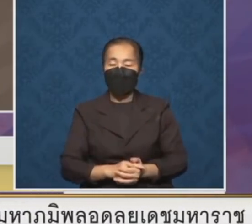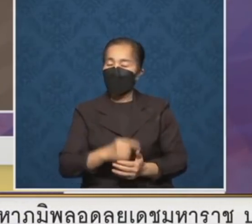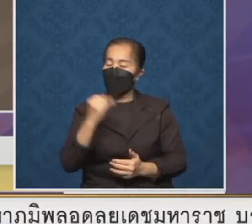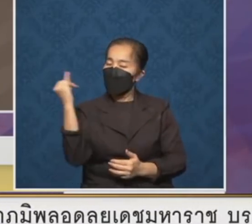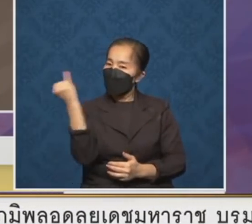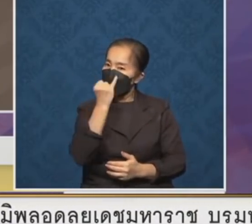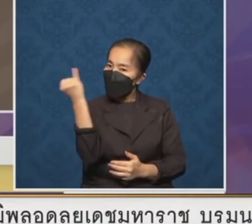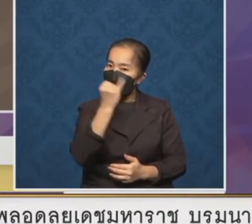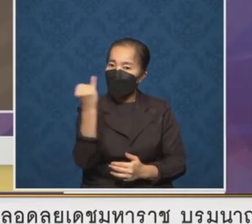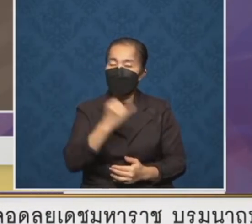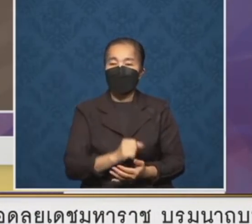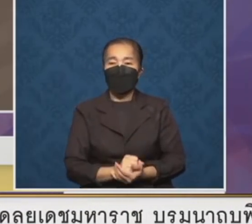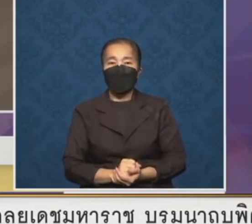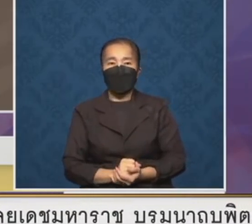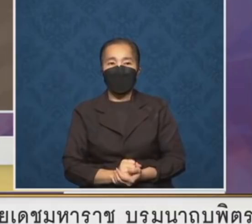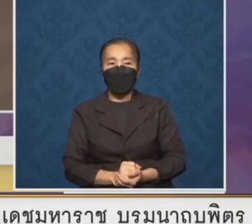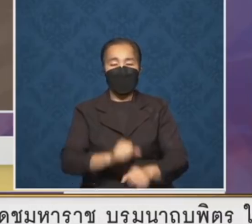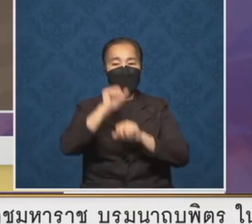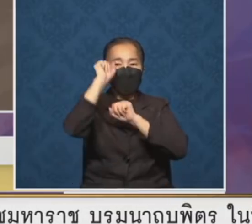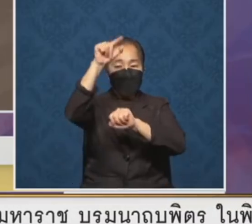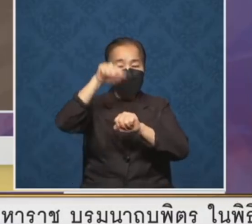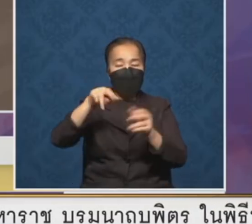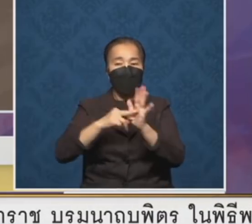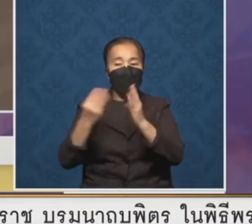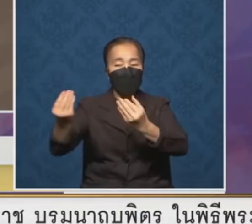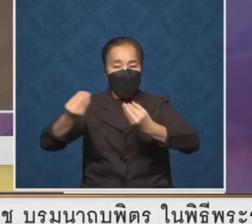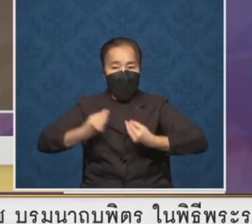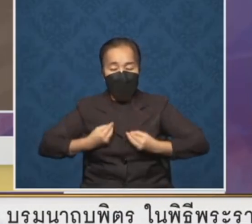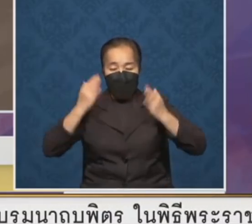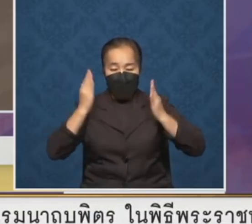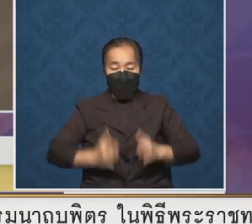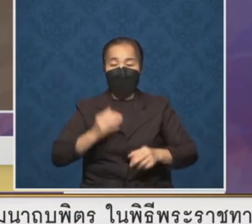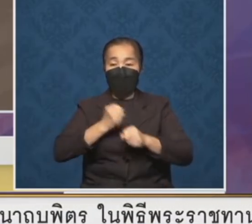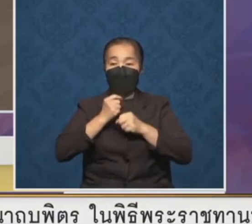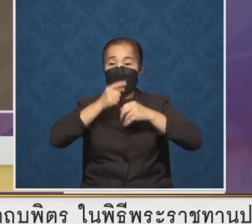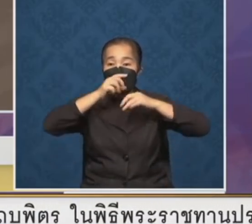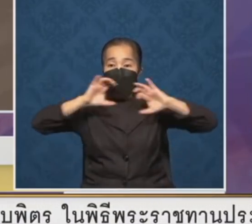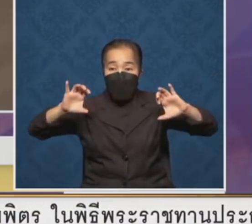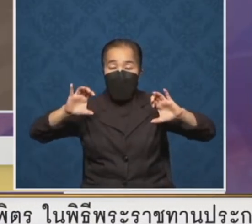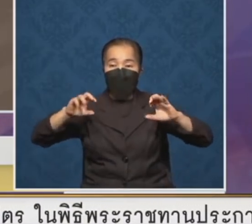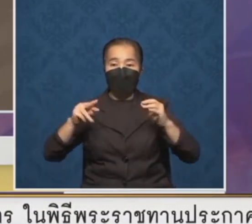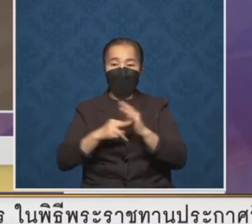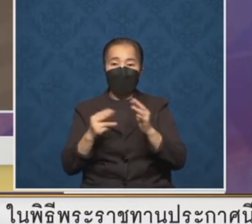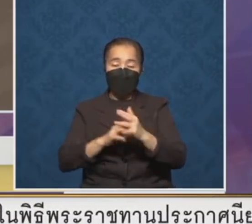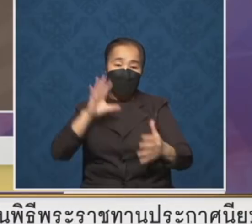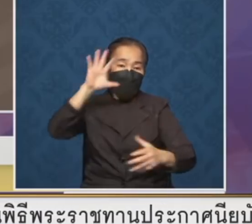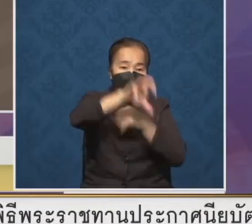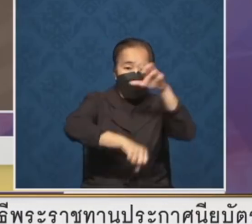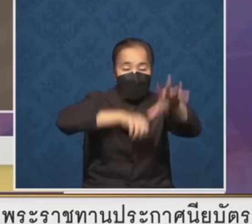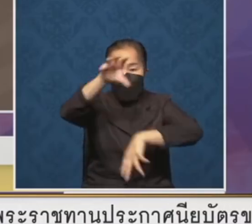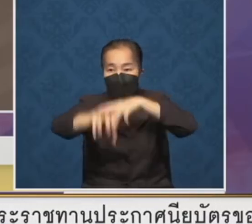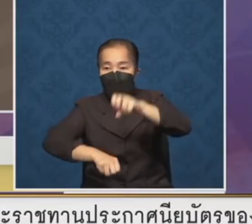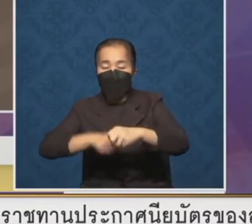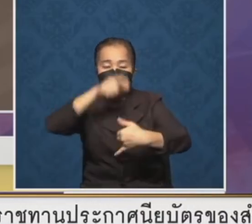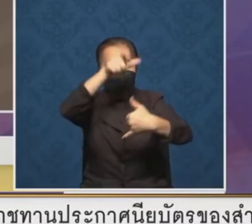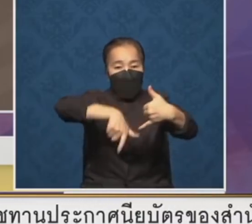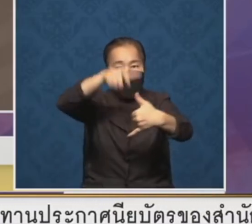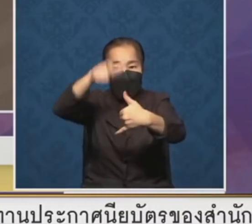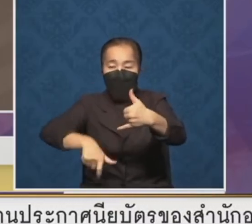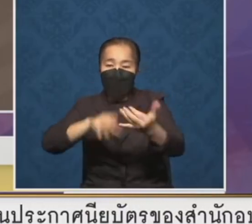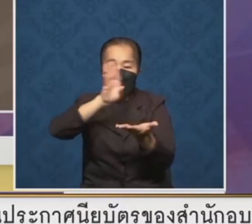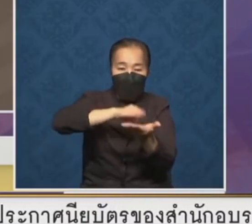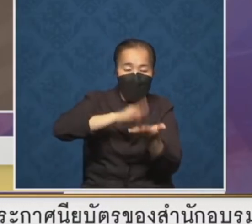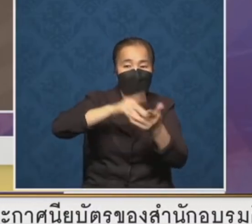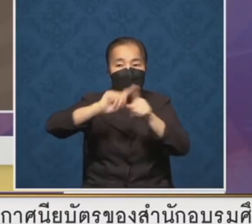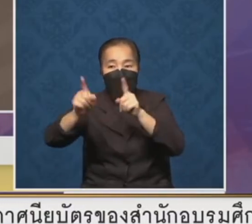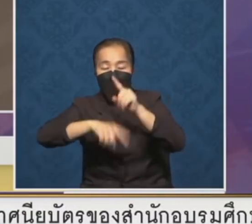ไหนประกาศนี้เนี่ยเปรียบได้เหมือนว่าประกาศตอนปี50เนี่ยนะครับอาจจะให้อำนาจเจ้าหน้าที่เนี่ยสามารถเดินเข้าไปถามเ